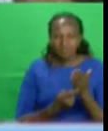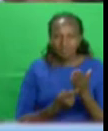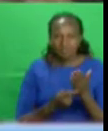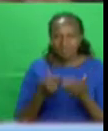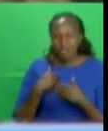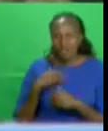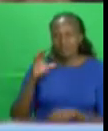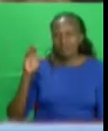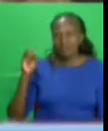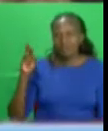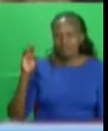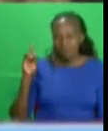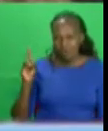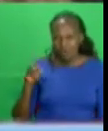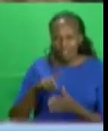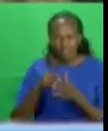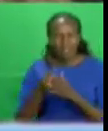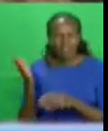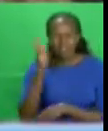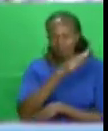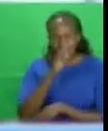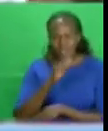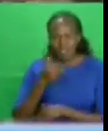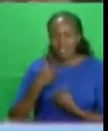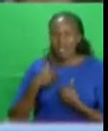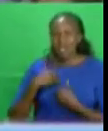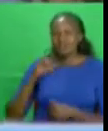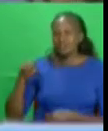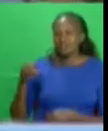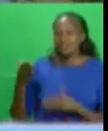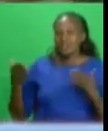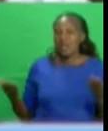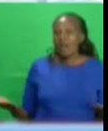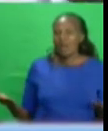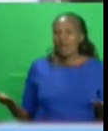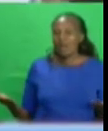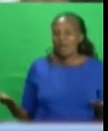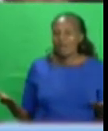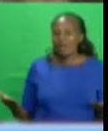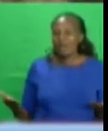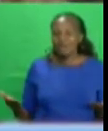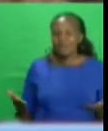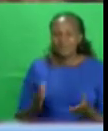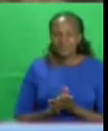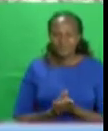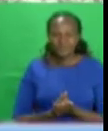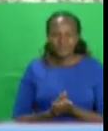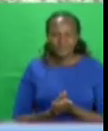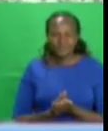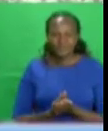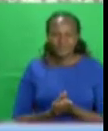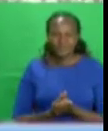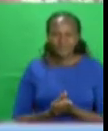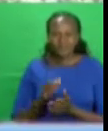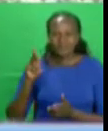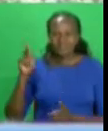call. Halafu mchana ako Jubilee. Hiyo washindwe. Washindwe kabisa. Nkaisery